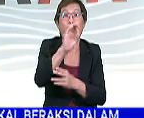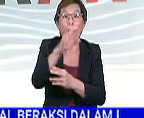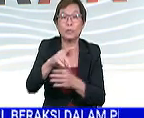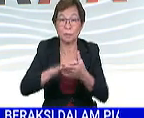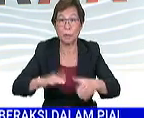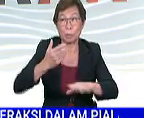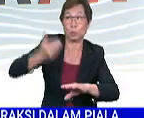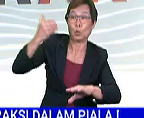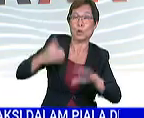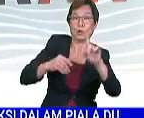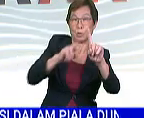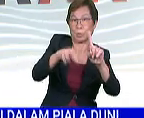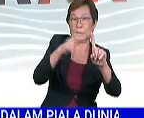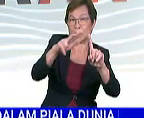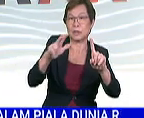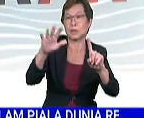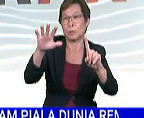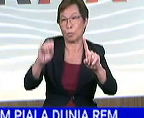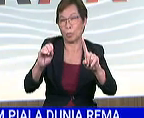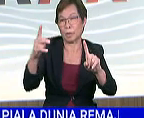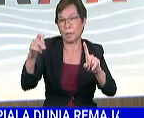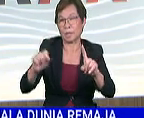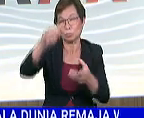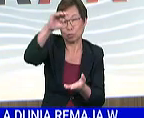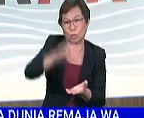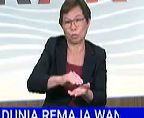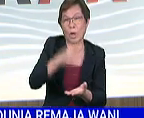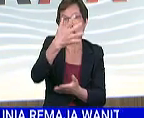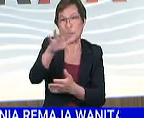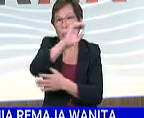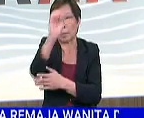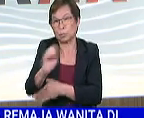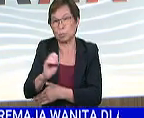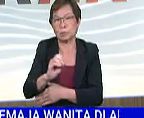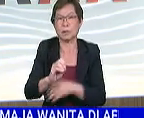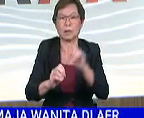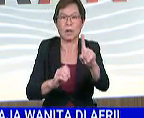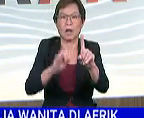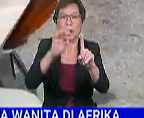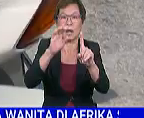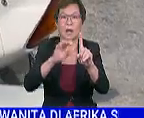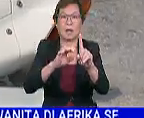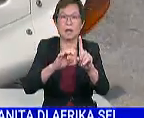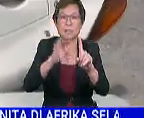sebanyak 1350 kes penurunan sebanyak 15% ataupun 198